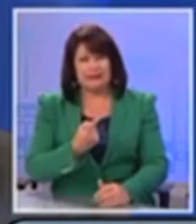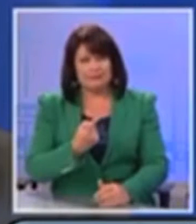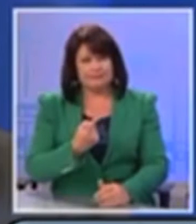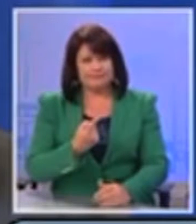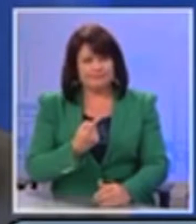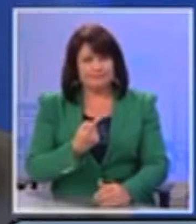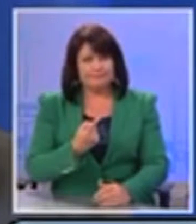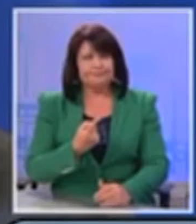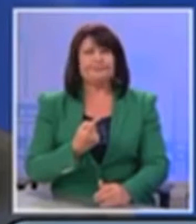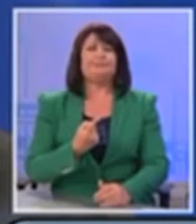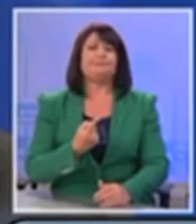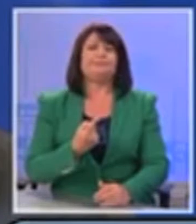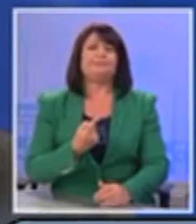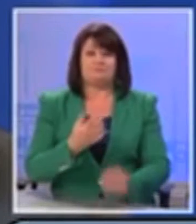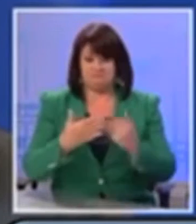si un accord